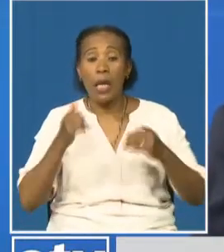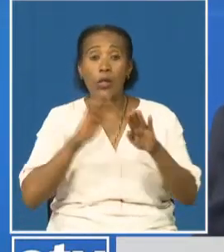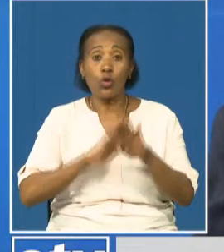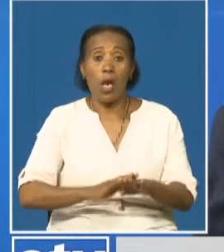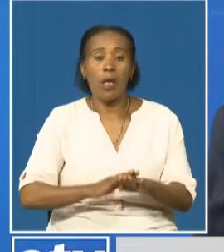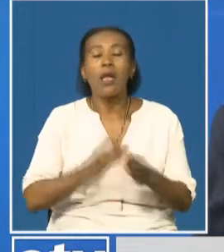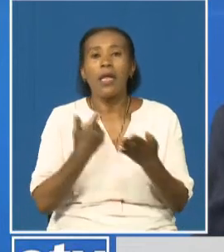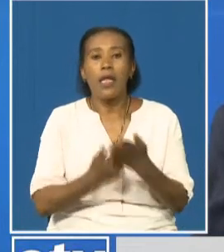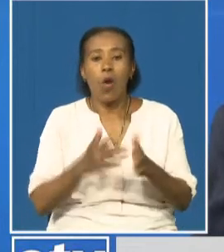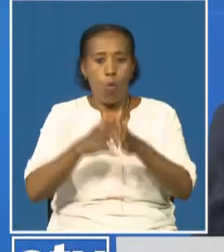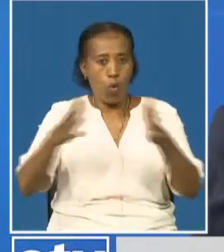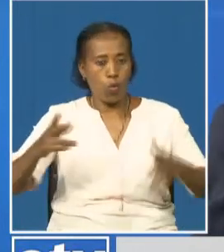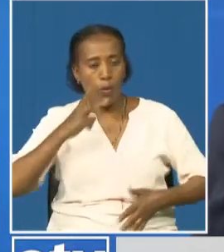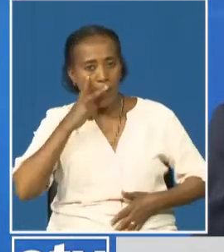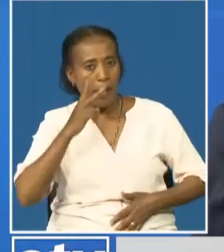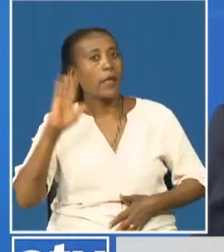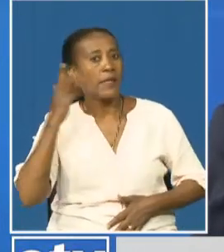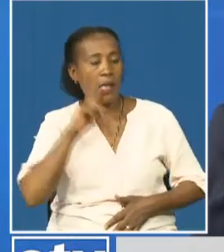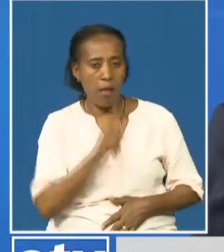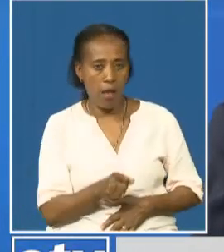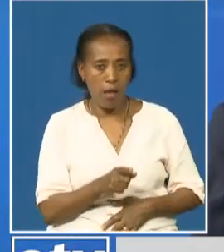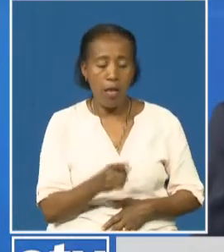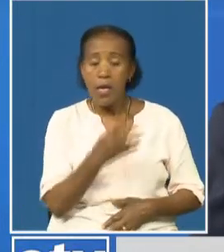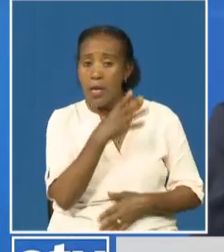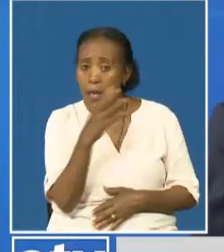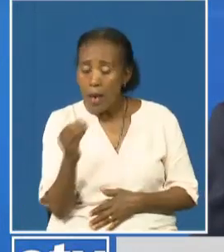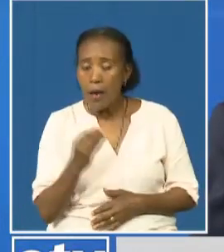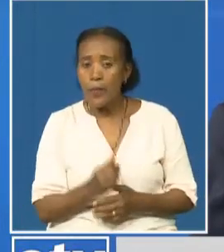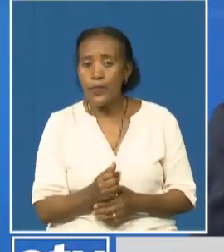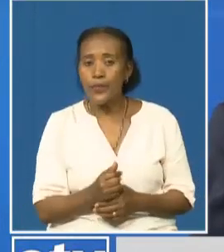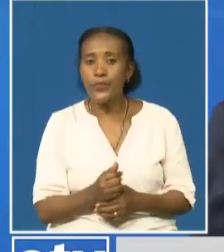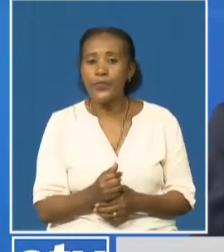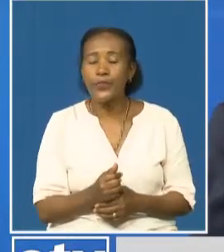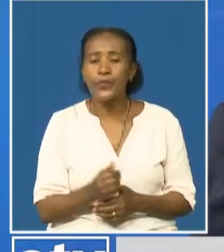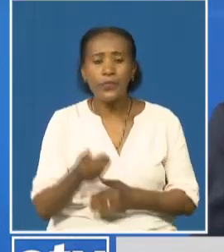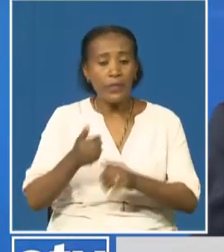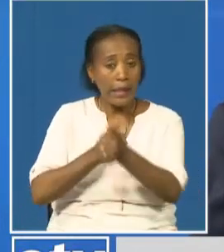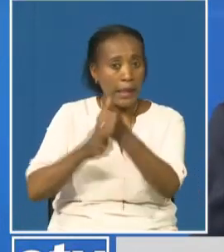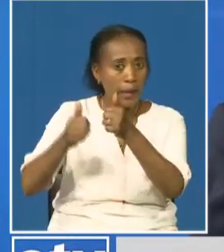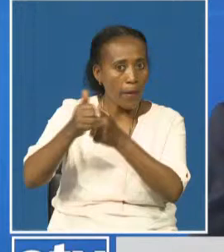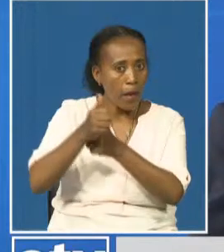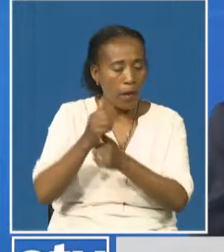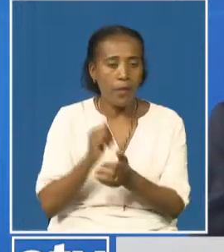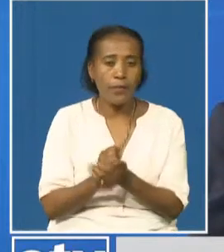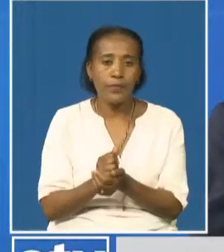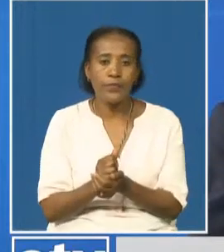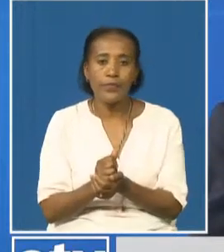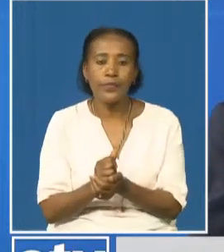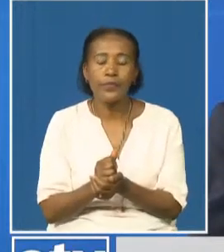ይሄ ጎልቶ የሚታይ ይመስለኛል እና ቅድሚያ